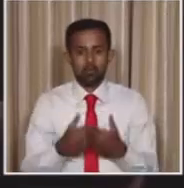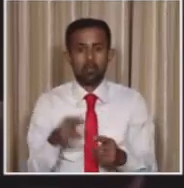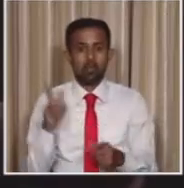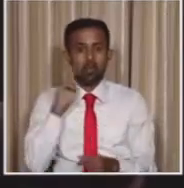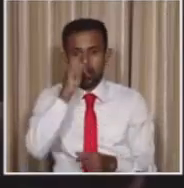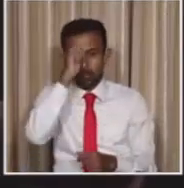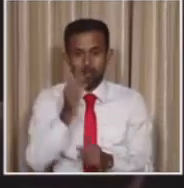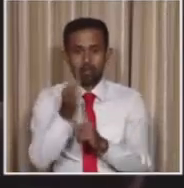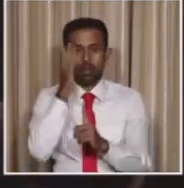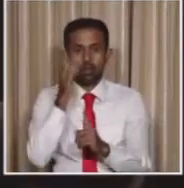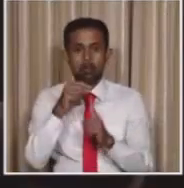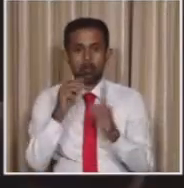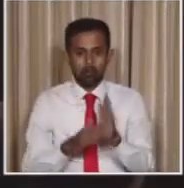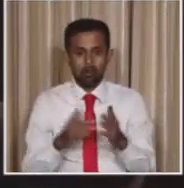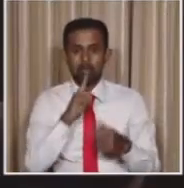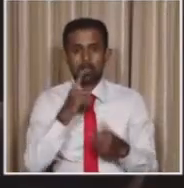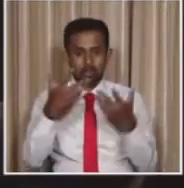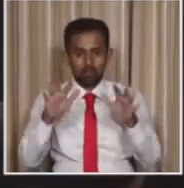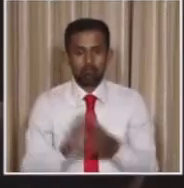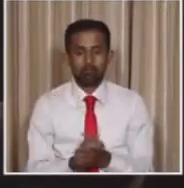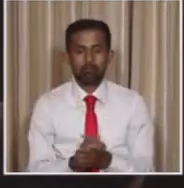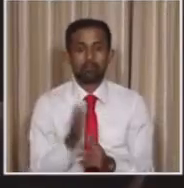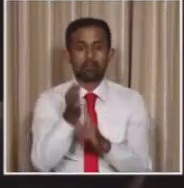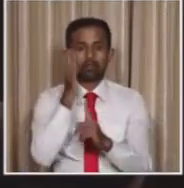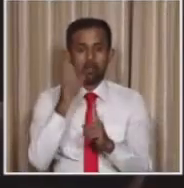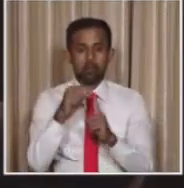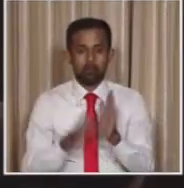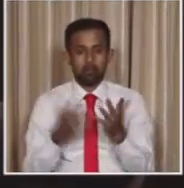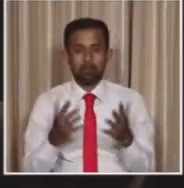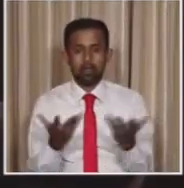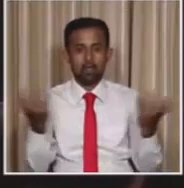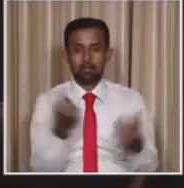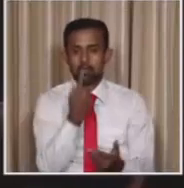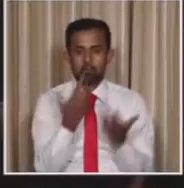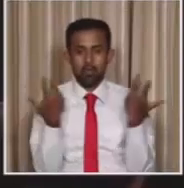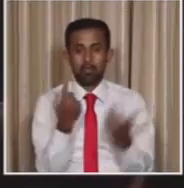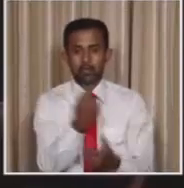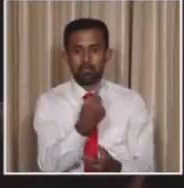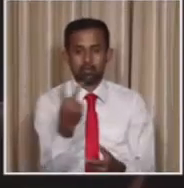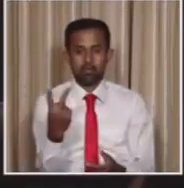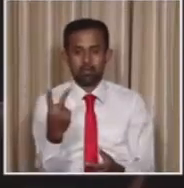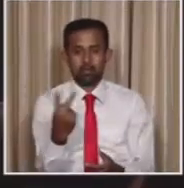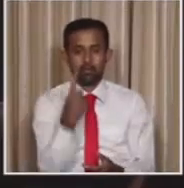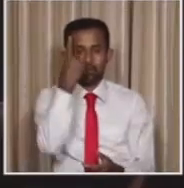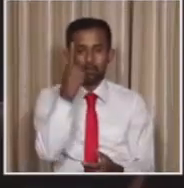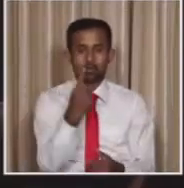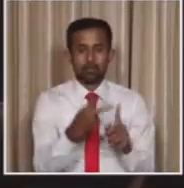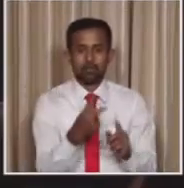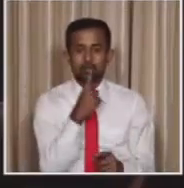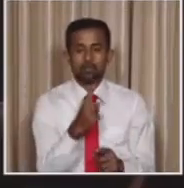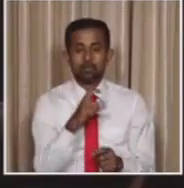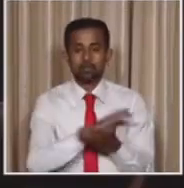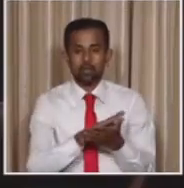වික්‍රමසිංහ මහත්තයා ජනාධිපති වෙනවා අගමැති වෙනවා කියලා. කියපු හින්දා ජනාධිපති වුණා අගමැති වුණා එක නෑ කියන්න බෑ. එකයි දෙකයි එක කියනකොට දෙක කියන්නේ